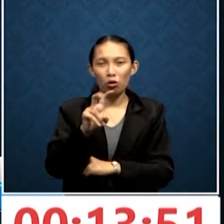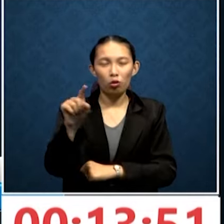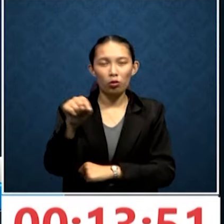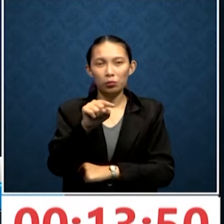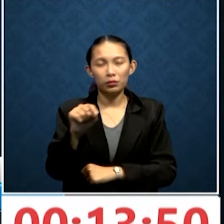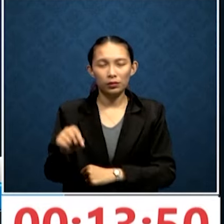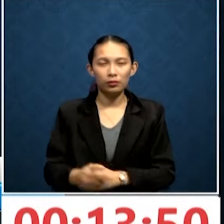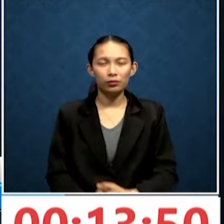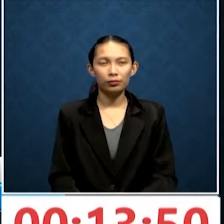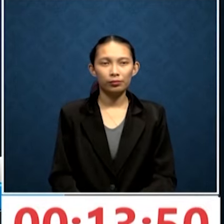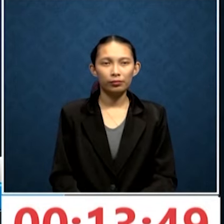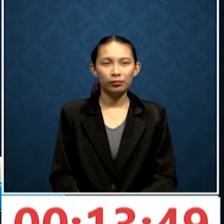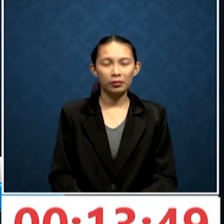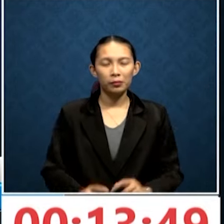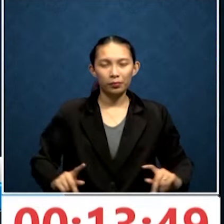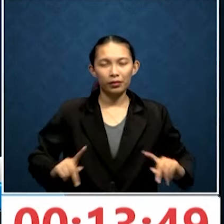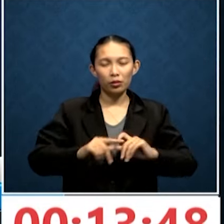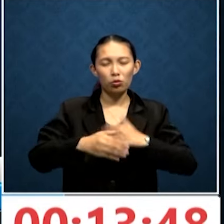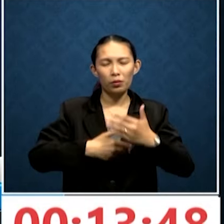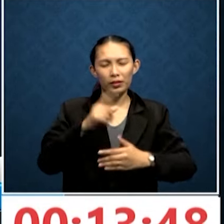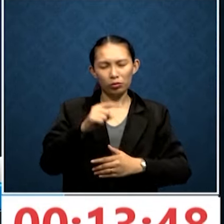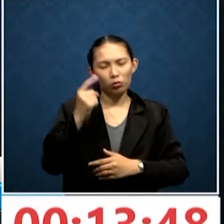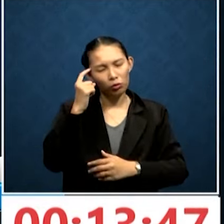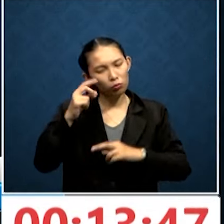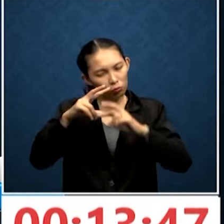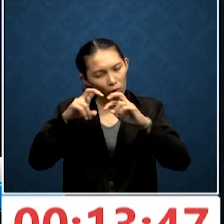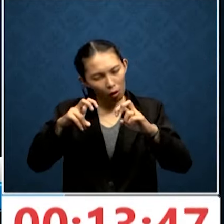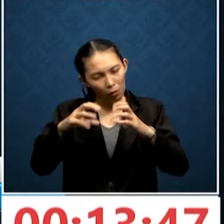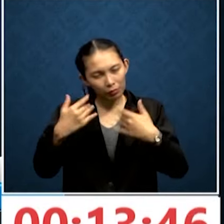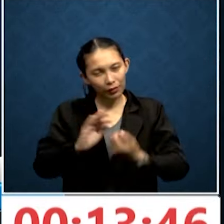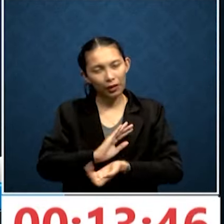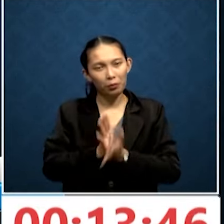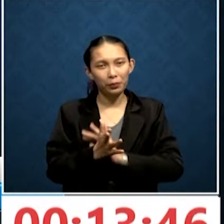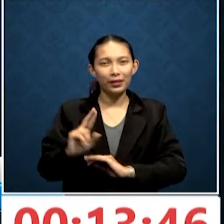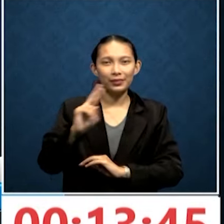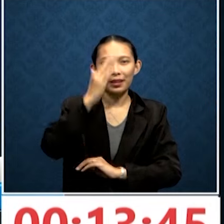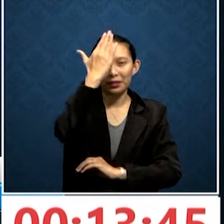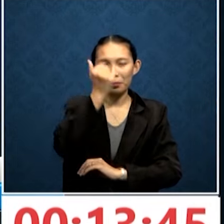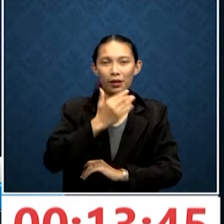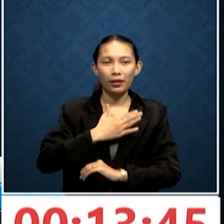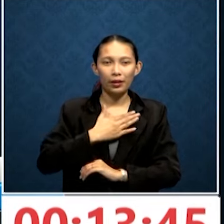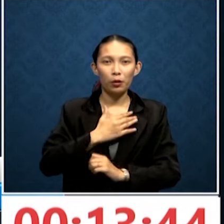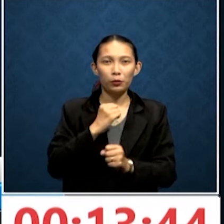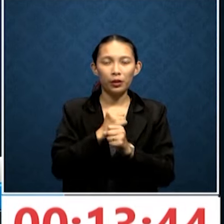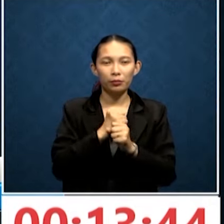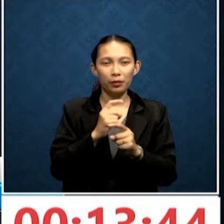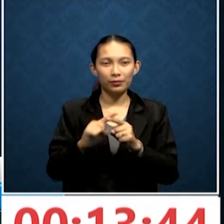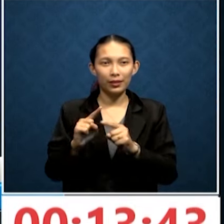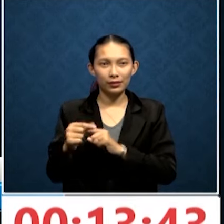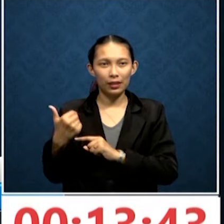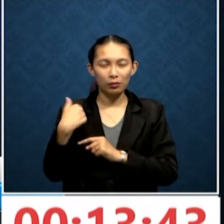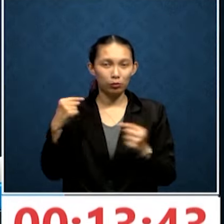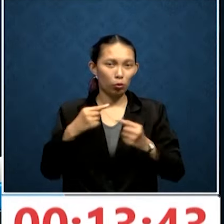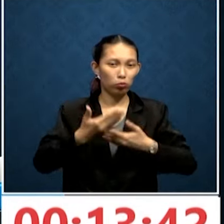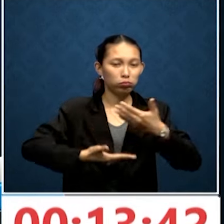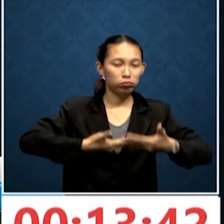200% เรียนคิดว่ากระทรวงพาณิชย์ควรถอดบทเรียนแล้วก็นำมาประยุกต์ใช้เพื่อปรับเปลี่ยนให้เรามีท่าทีทางธุร